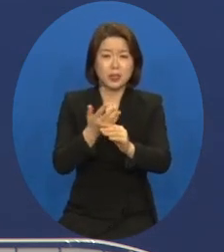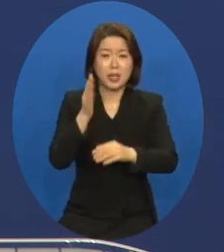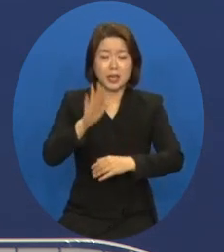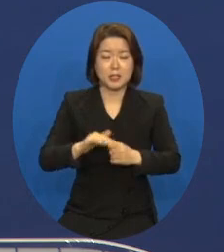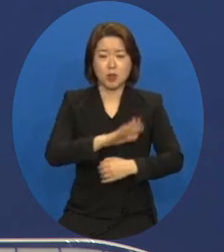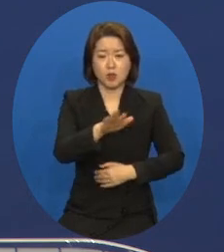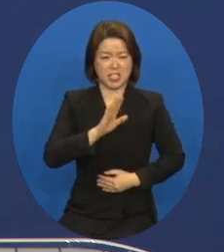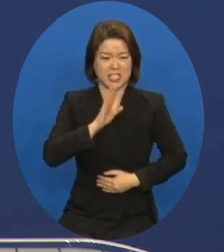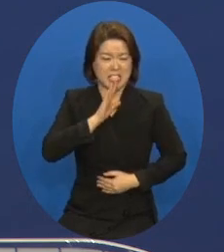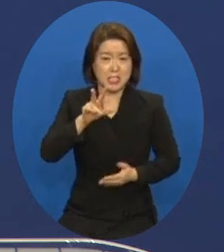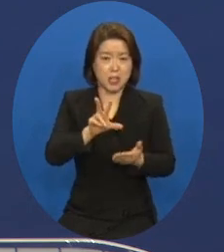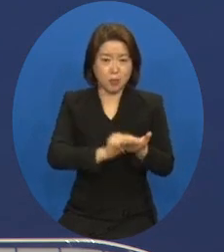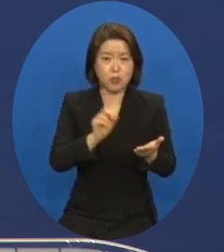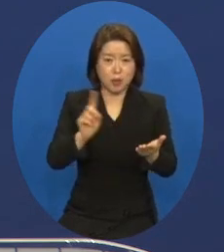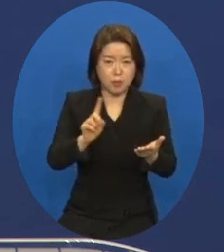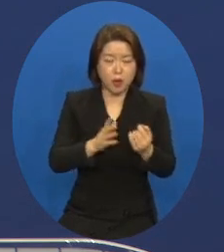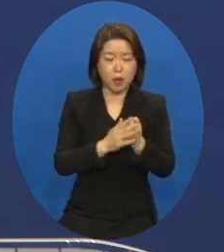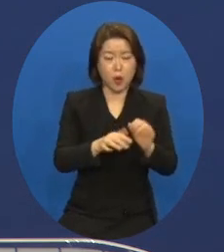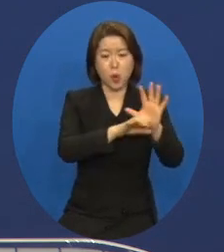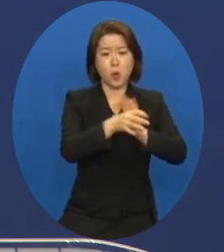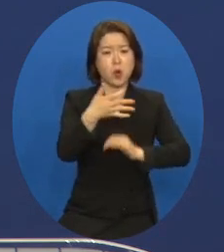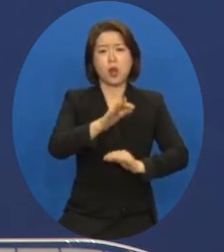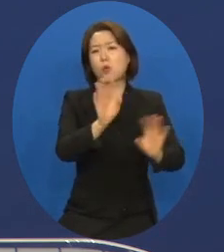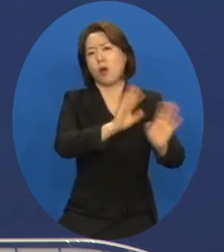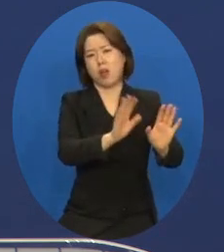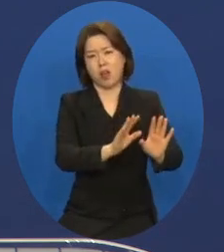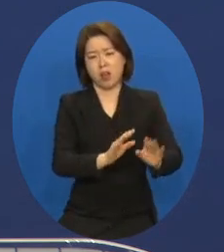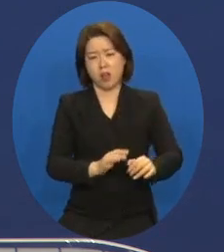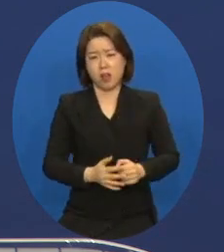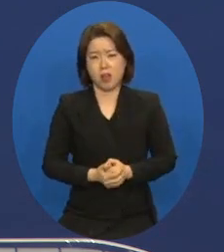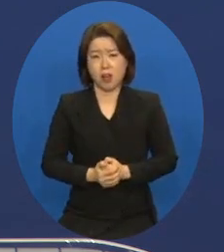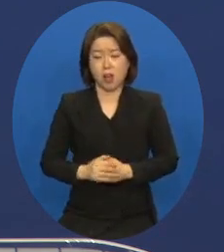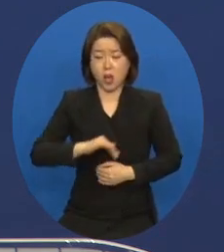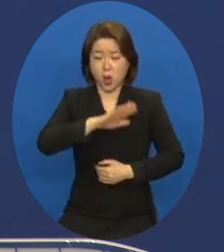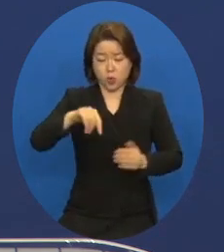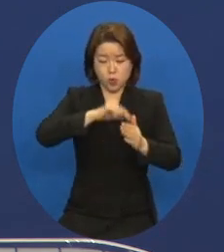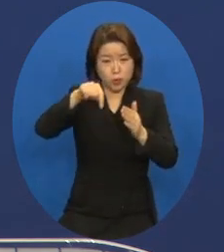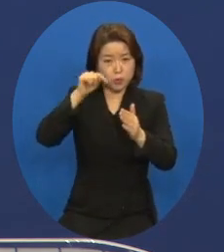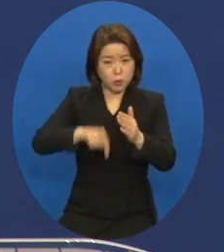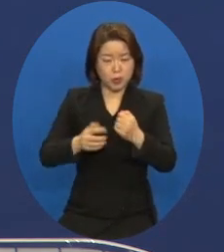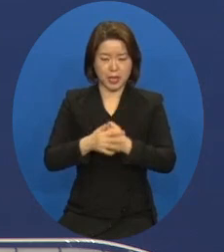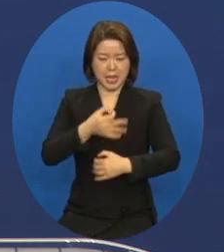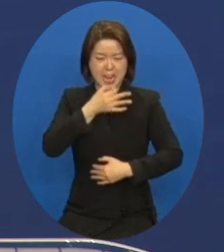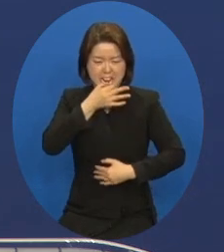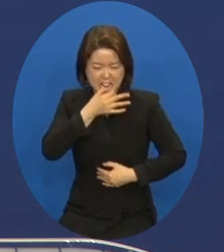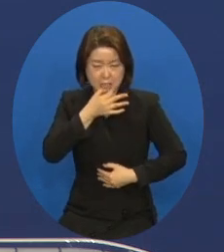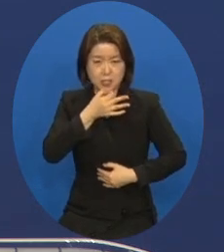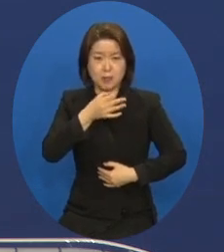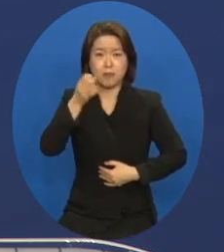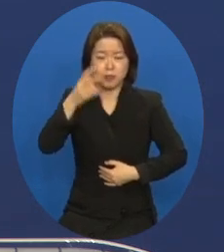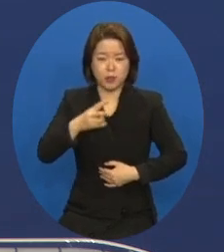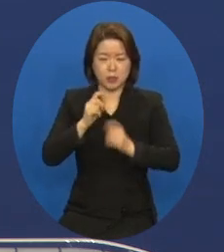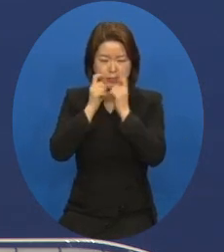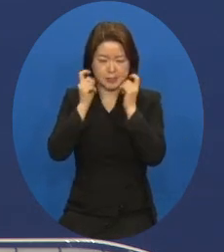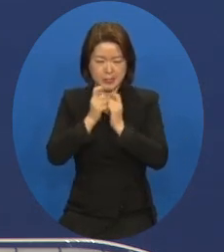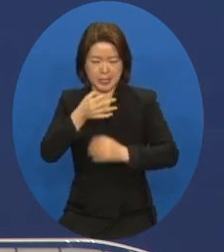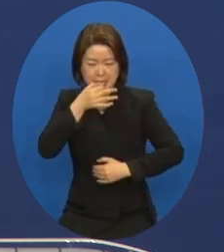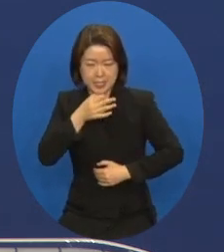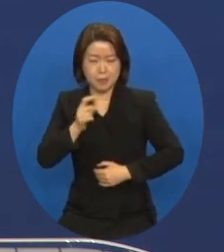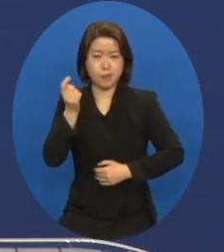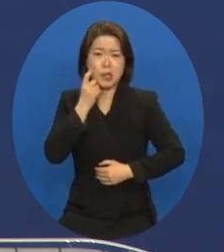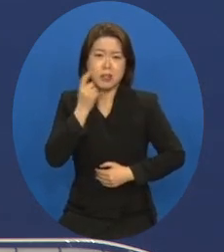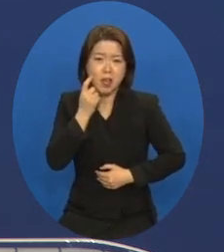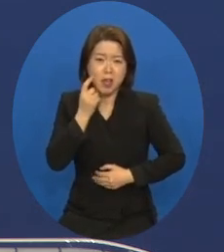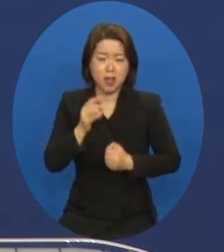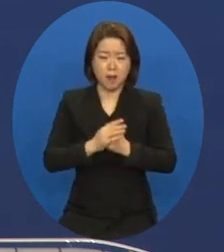문제는 코나 1 9 가 아닙니다 우리 속에 있는 욕심 탐미 심 이기 심 거짓